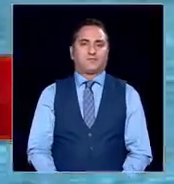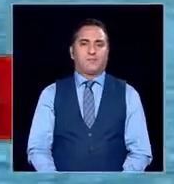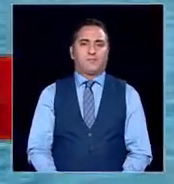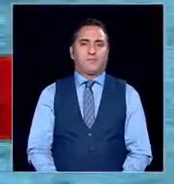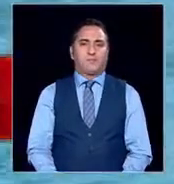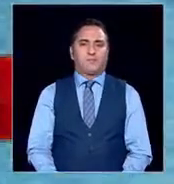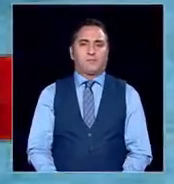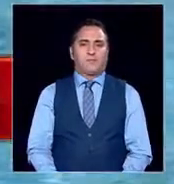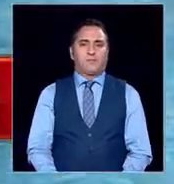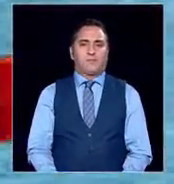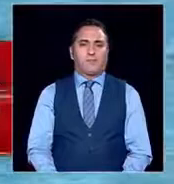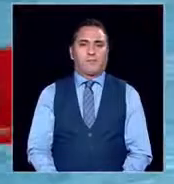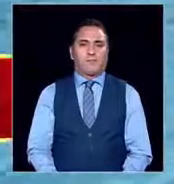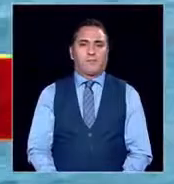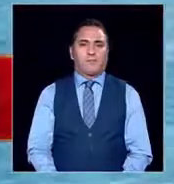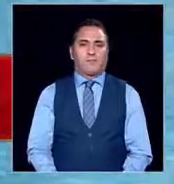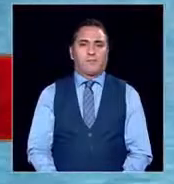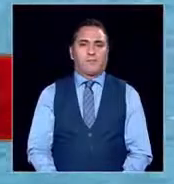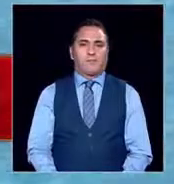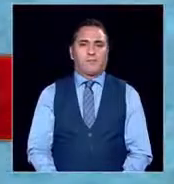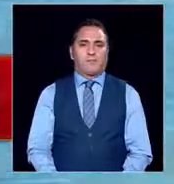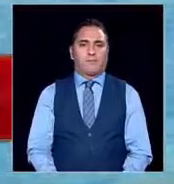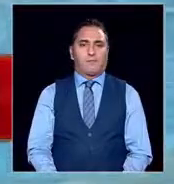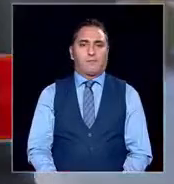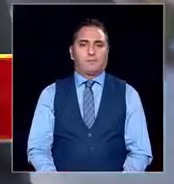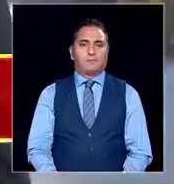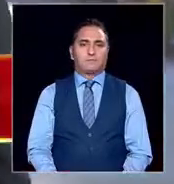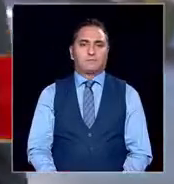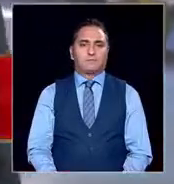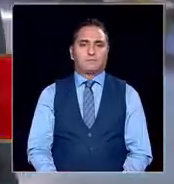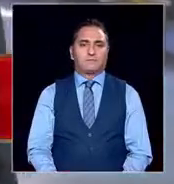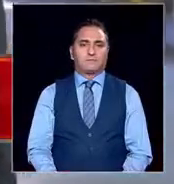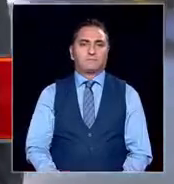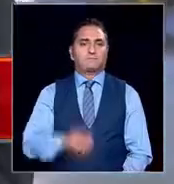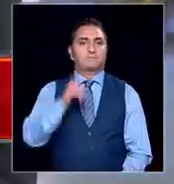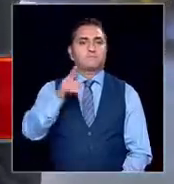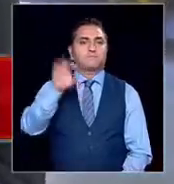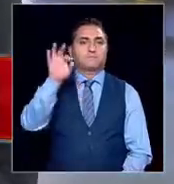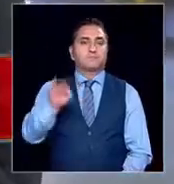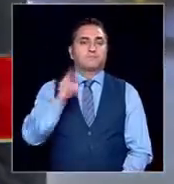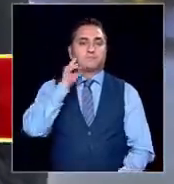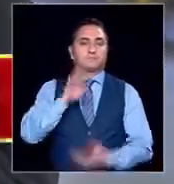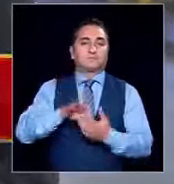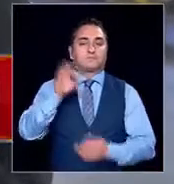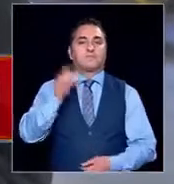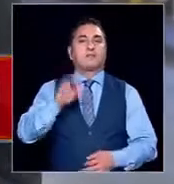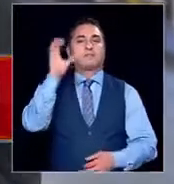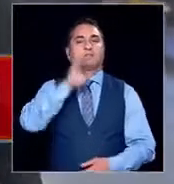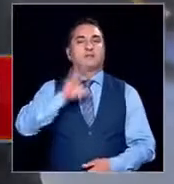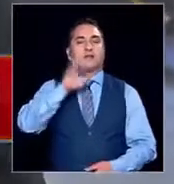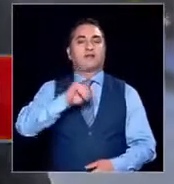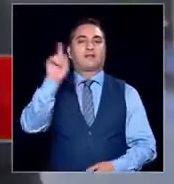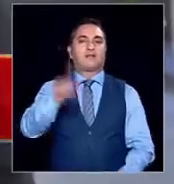açarak Can Bey'i istedim. Dediler ki böyle bir kişi burada çalışmıyor, nasıl olur dedim. O noktadaki şansımız esasında bu seyahati iptal